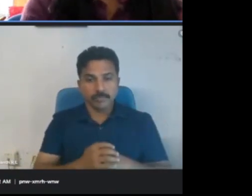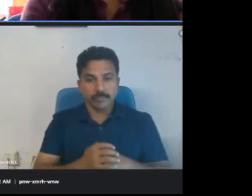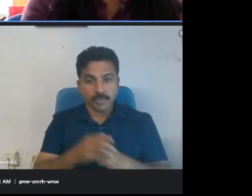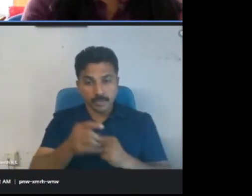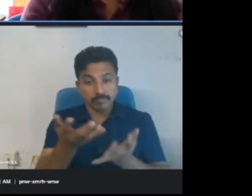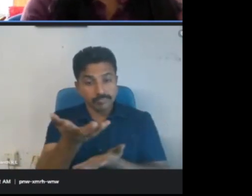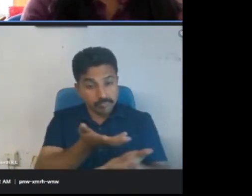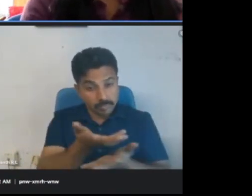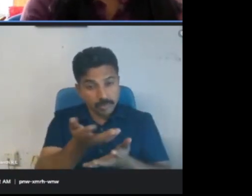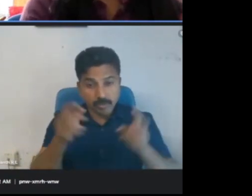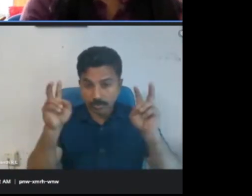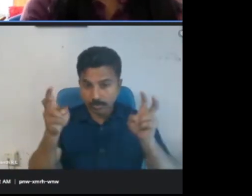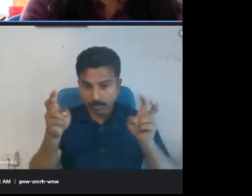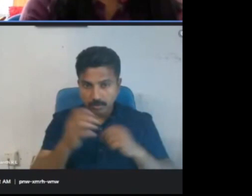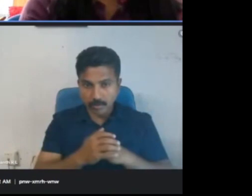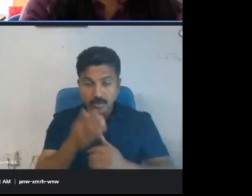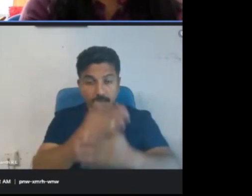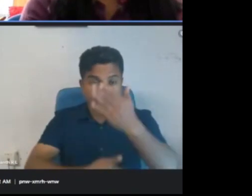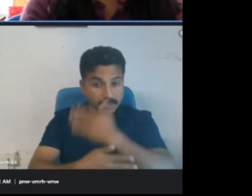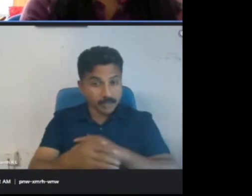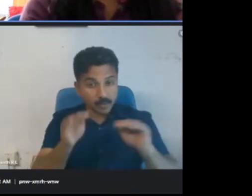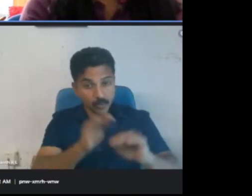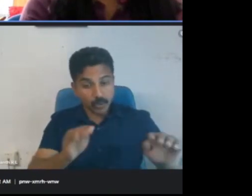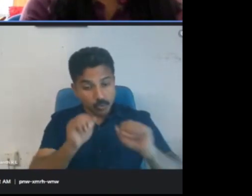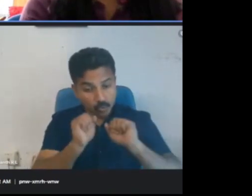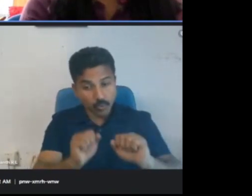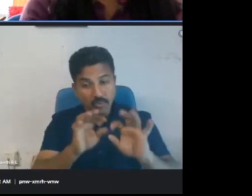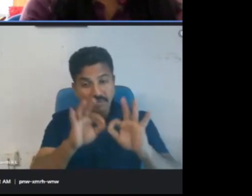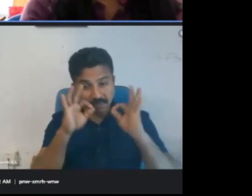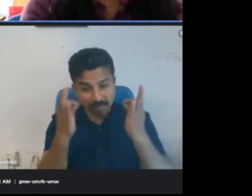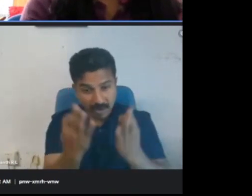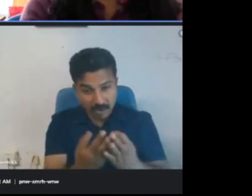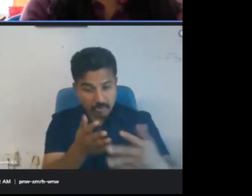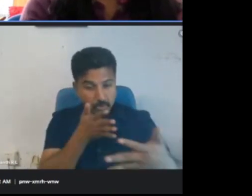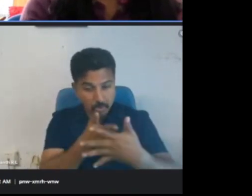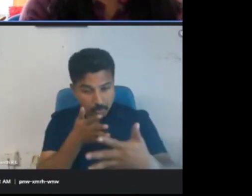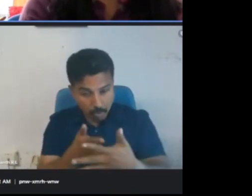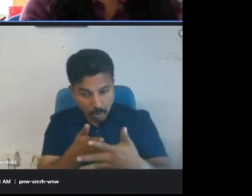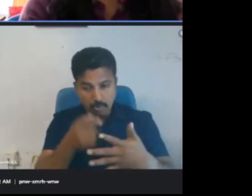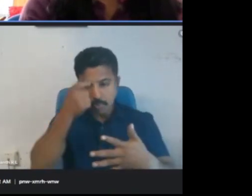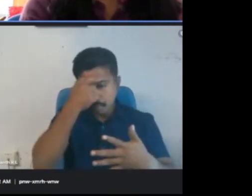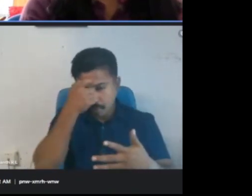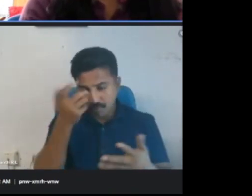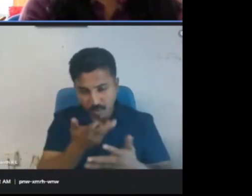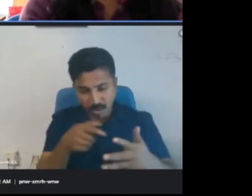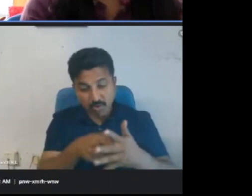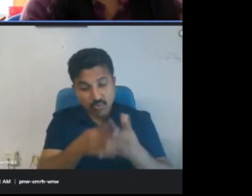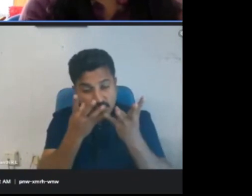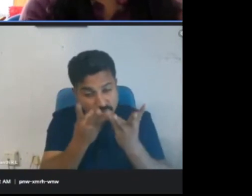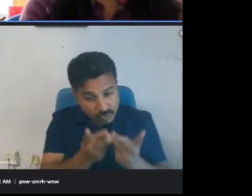ചെയ്യാൻ പോകുന്ന വിഷയം ഭിന്നശേഷിക്കാരായ കുട്ടികളുടെ കുടുംബാംഗങ്ങൾ നേരിടുന്ന പ്രശ്നങ്ങളും വെല്ലുവിളികളും അത്